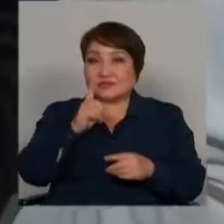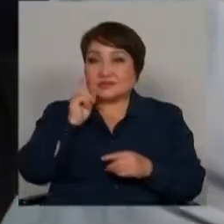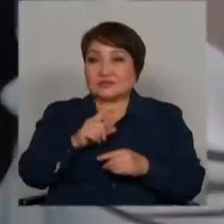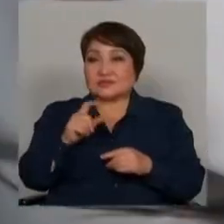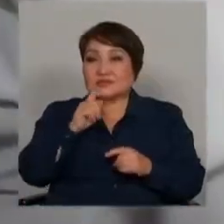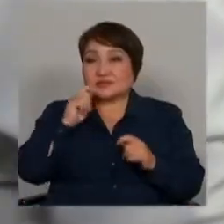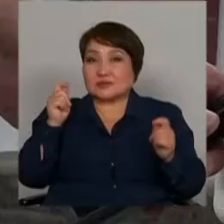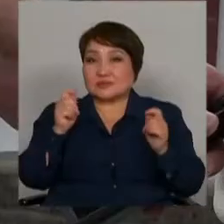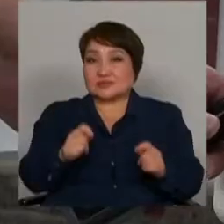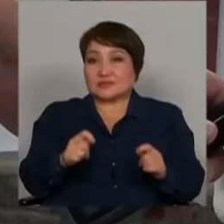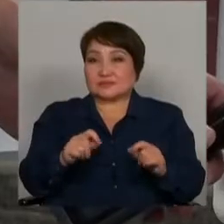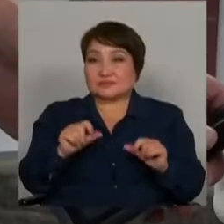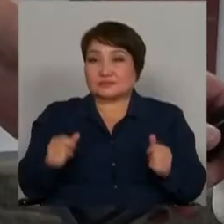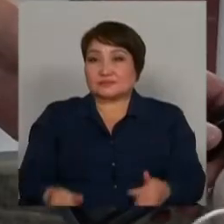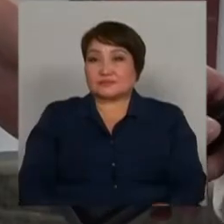табысты.